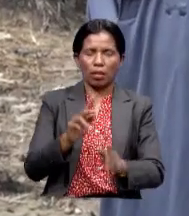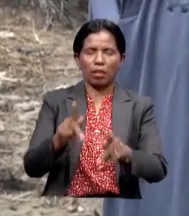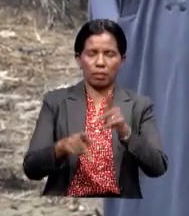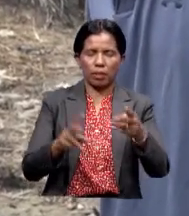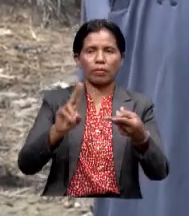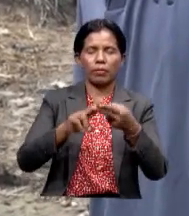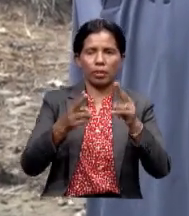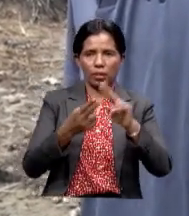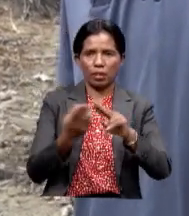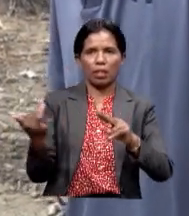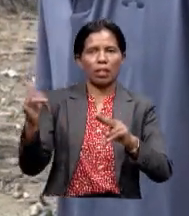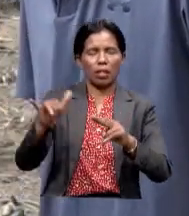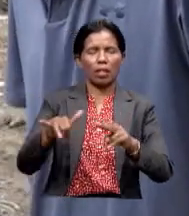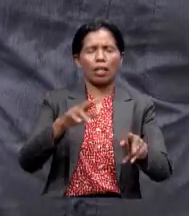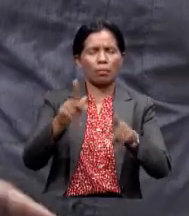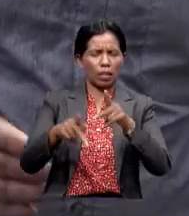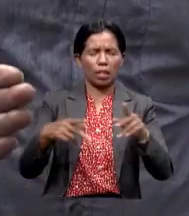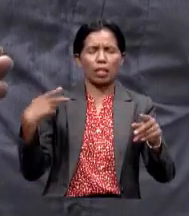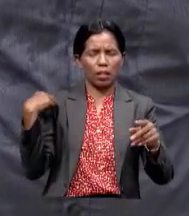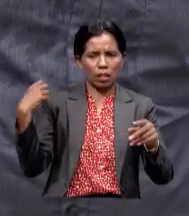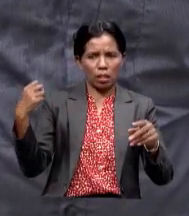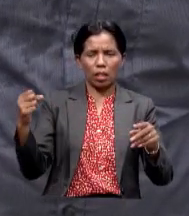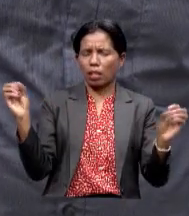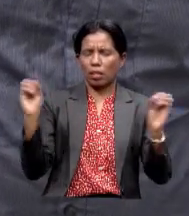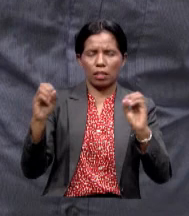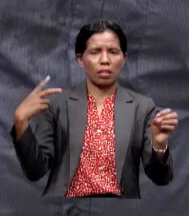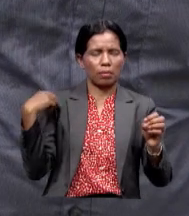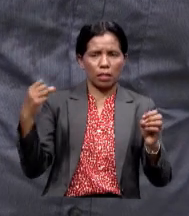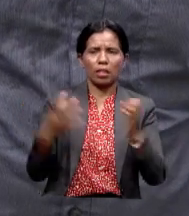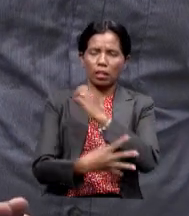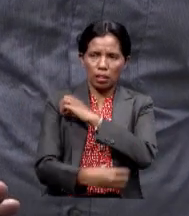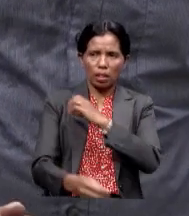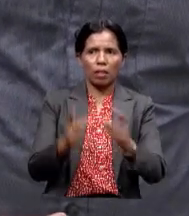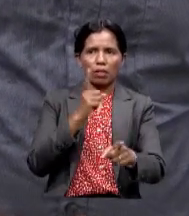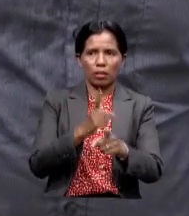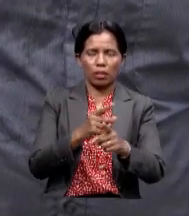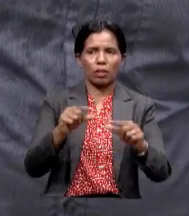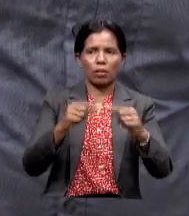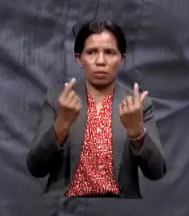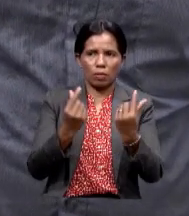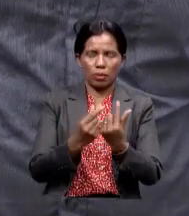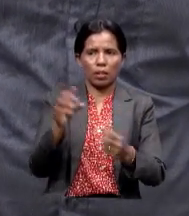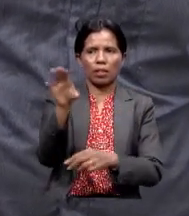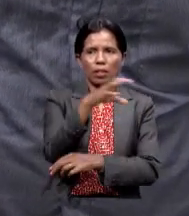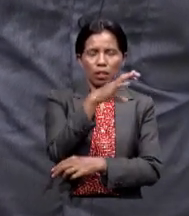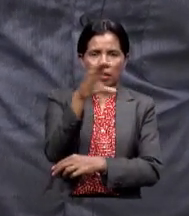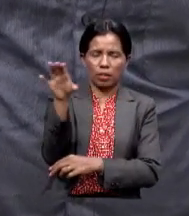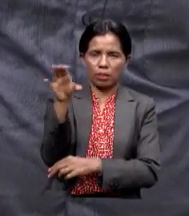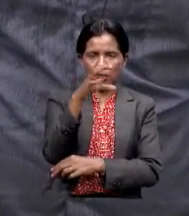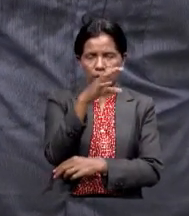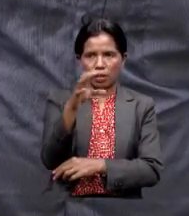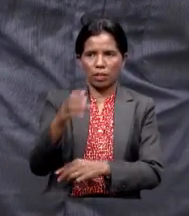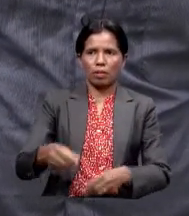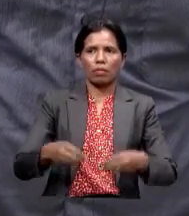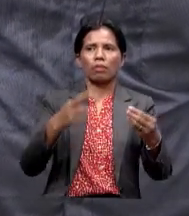vizino ne katak ema ne lai hakibit duni. Antama ami ofrese pakoti hane sane. Pakoti deba natal ni niane ami pre hane san